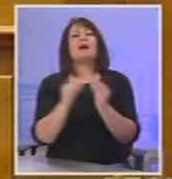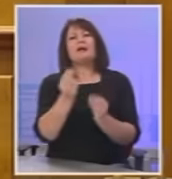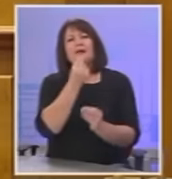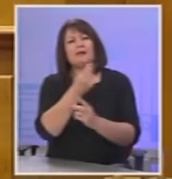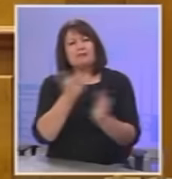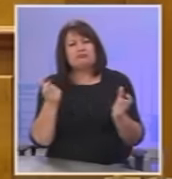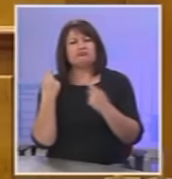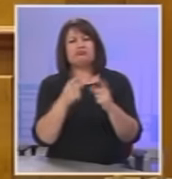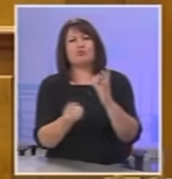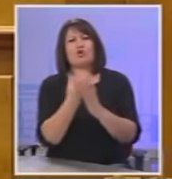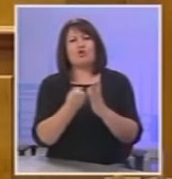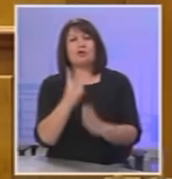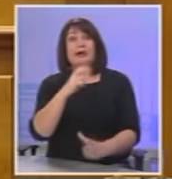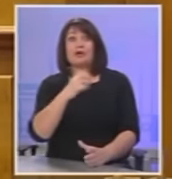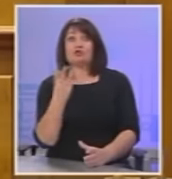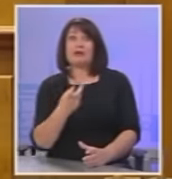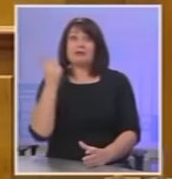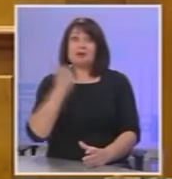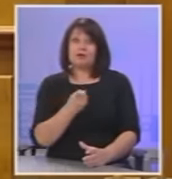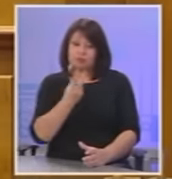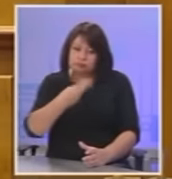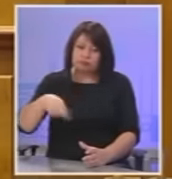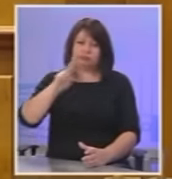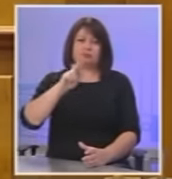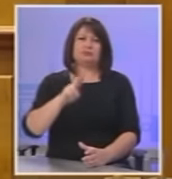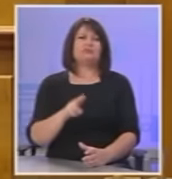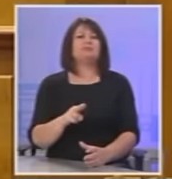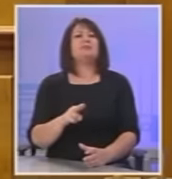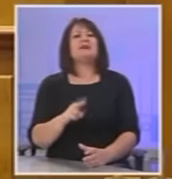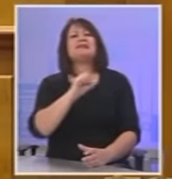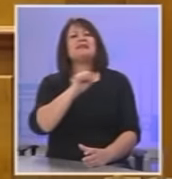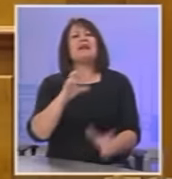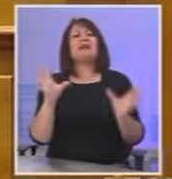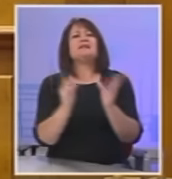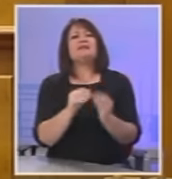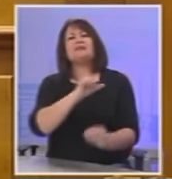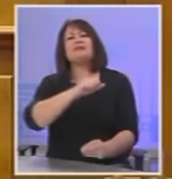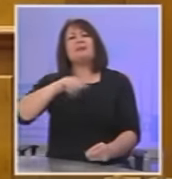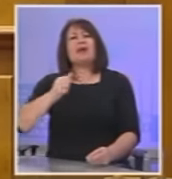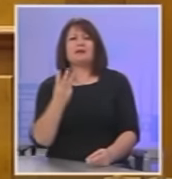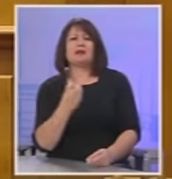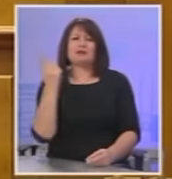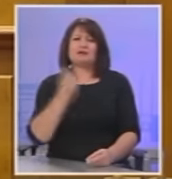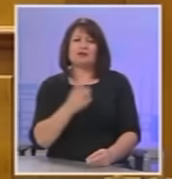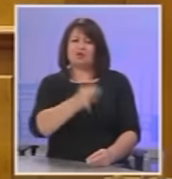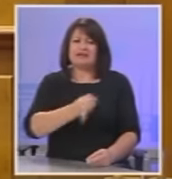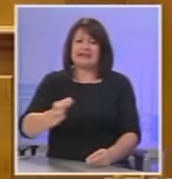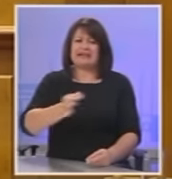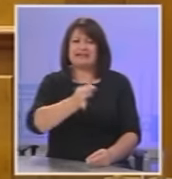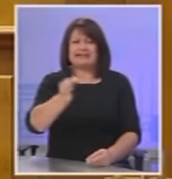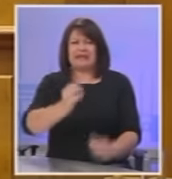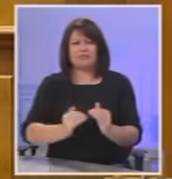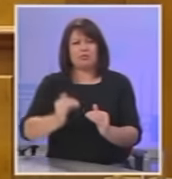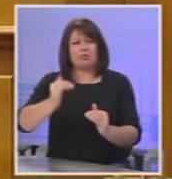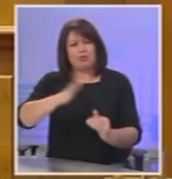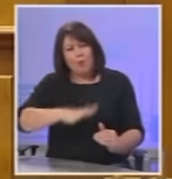σειρά προϊόντων στο 23%. Αύξηση όλων των συντελεστών ΦΠΑ κατά 30% σε αρκετά νησιά για να πάει σταδιακά σε